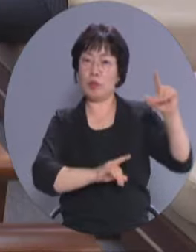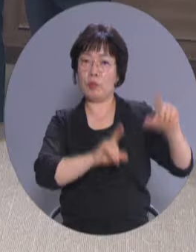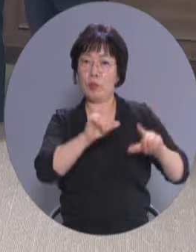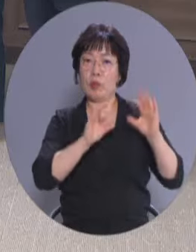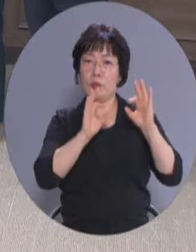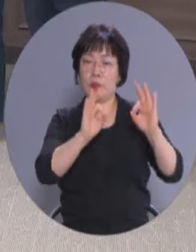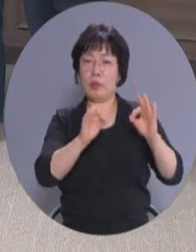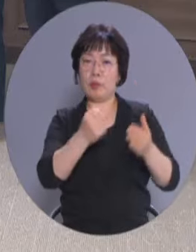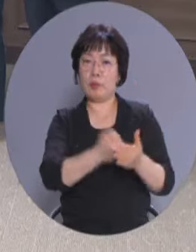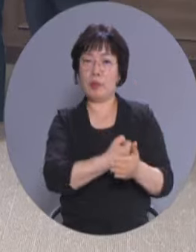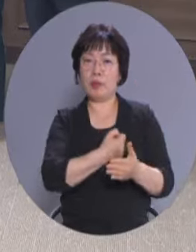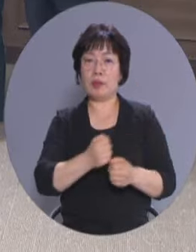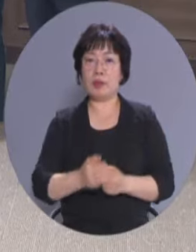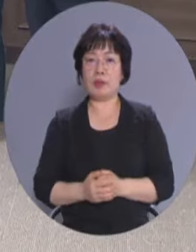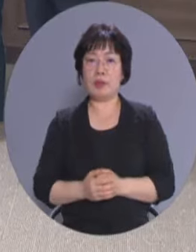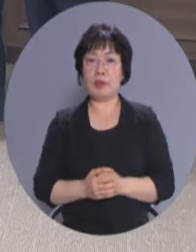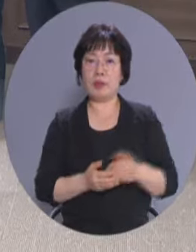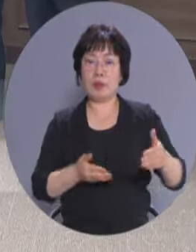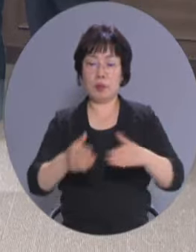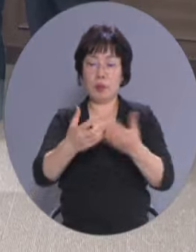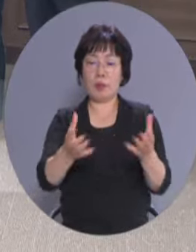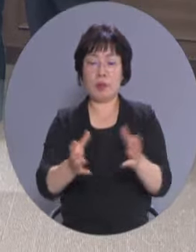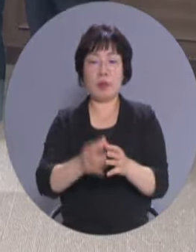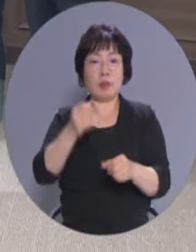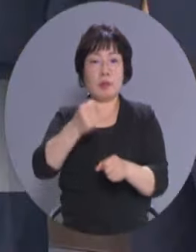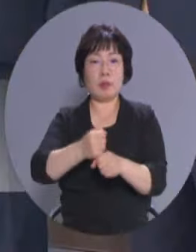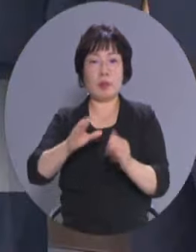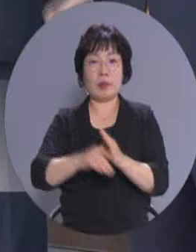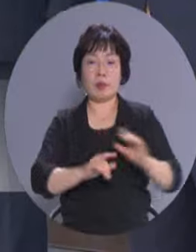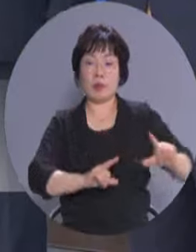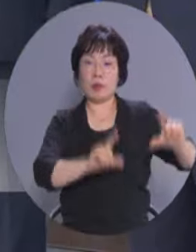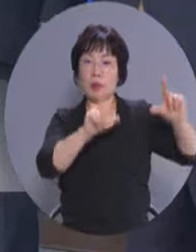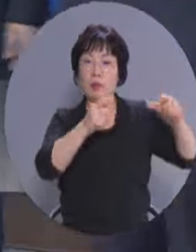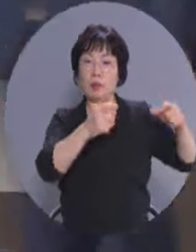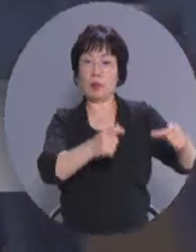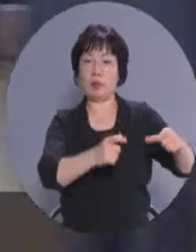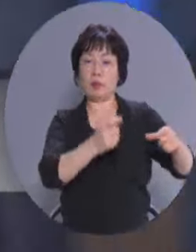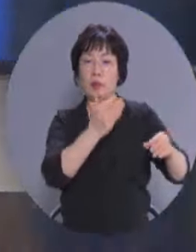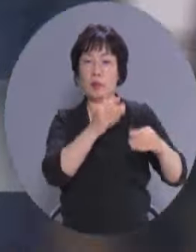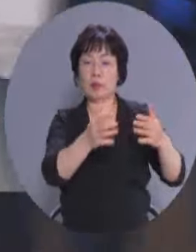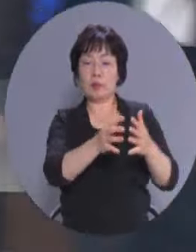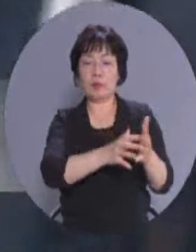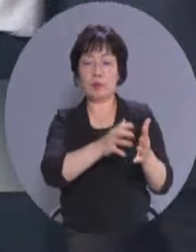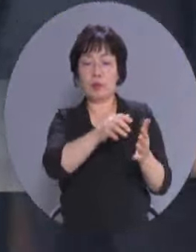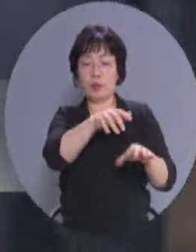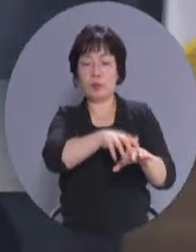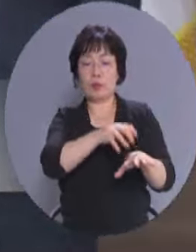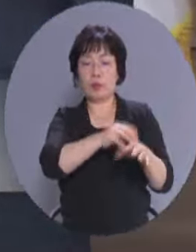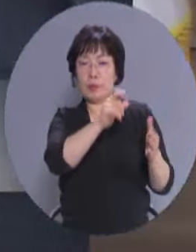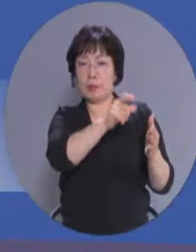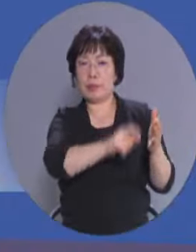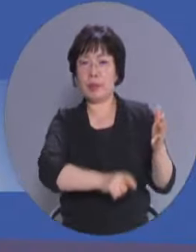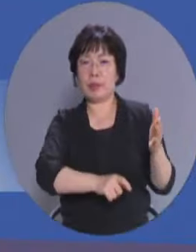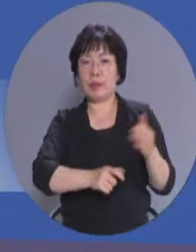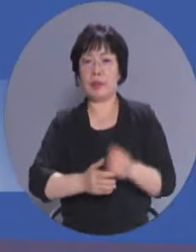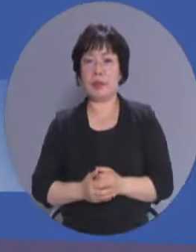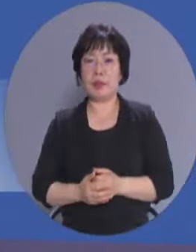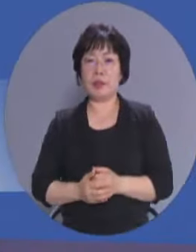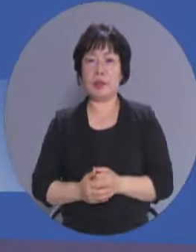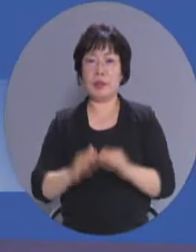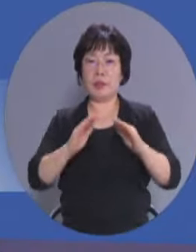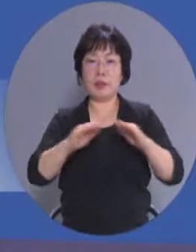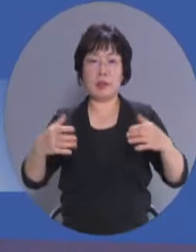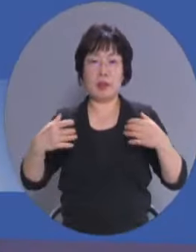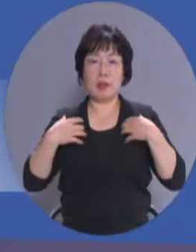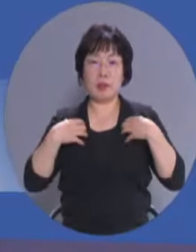밝혔습니다. 특히 범도민대책위원회도 서부권 중심의 인적 구성이었다고 말합니다. 그래서